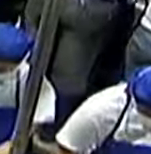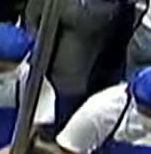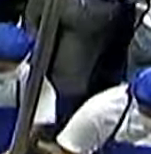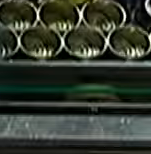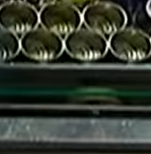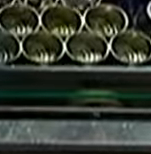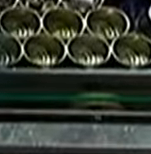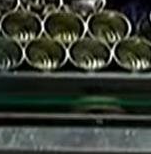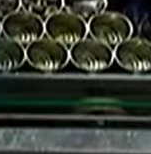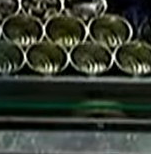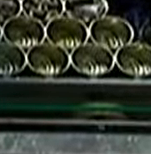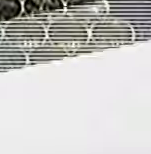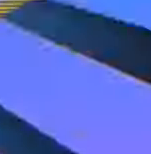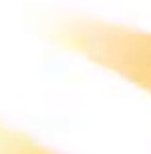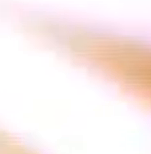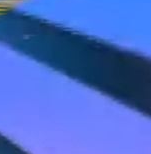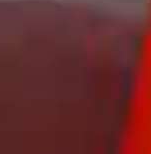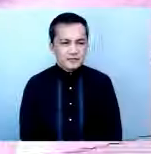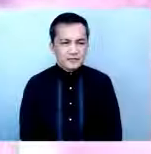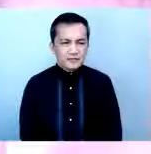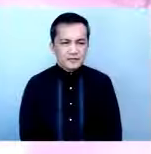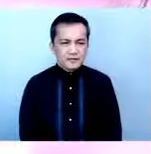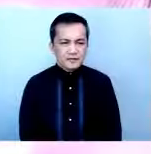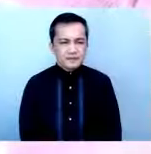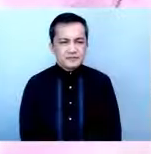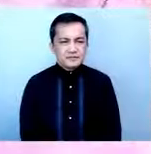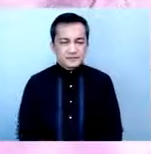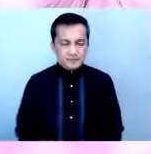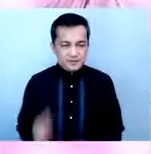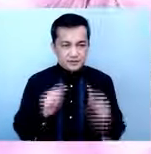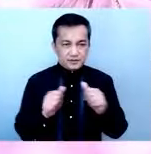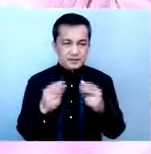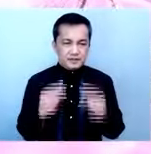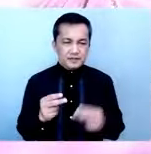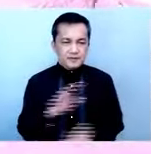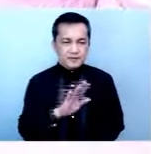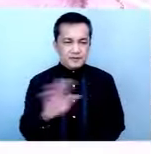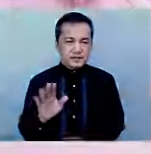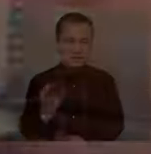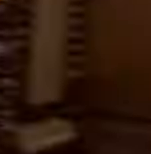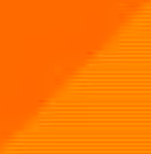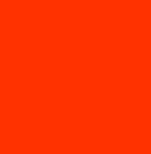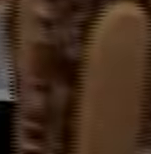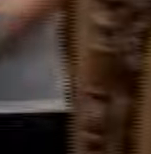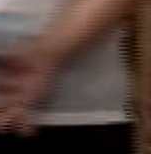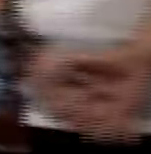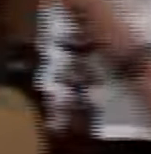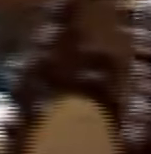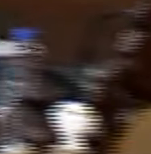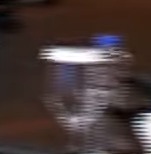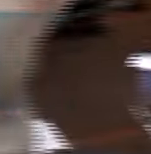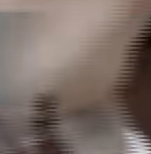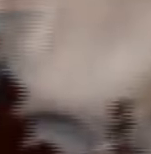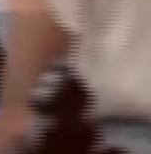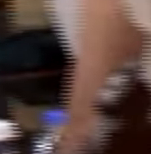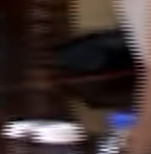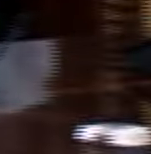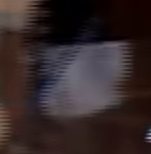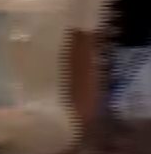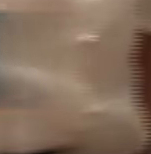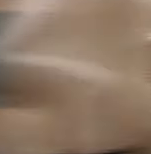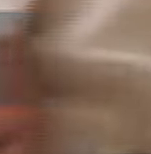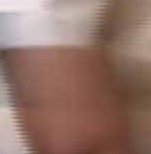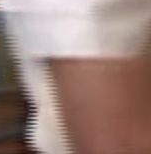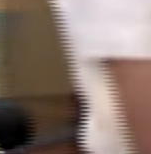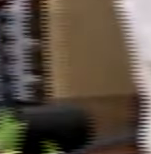sa Legal Bato. At sa mga maaksyong balita sa frontline sa umaga, mga appointees ni Pangulong Bongbong Marcos,